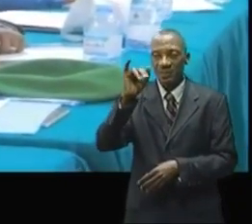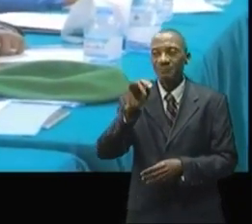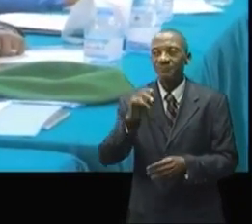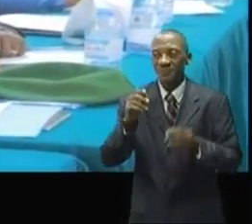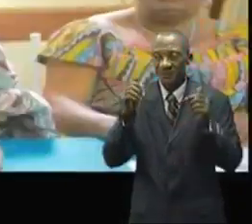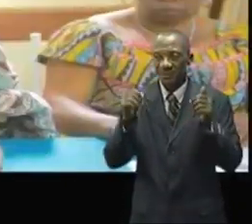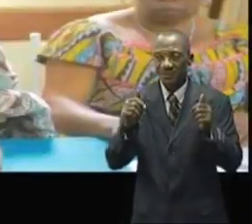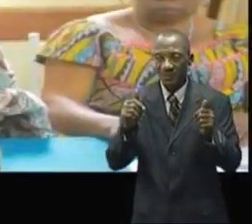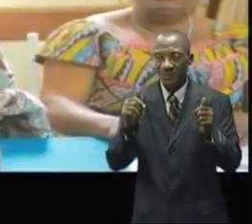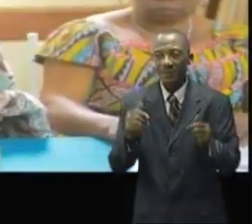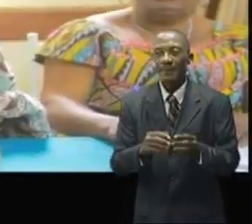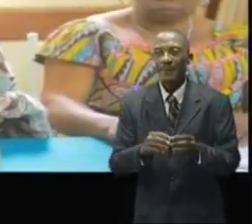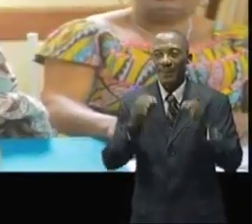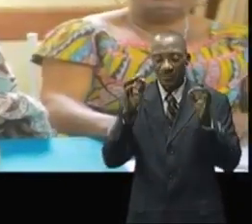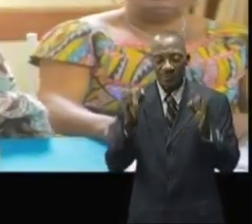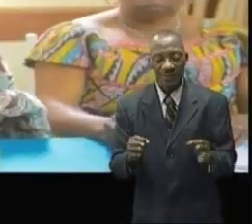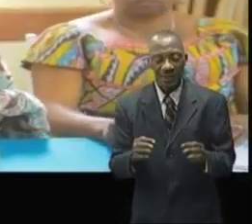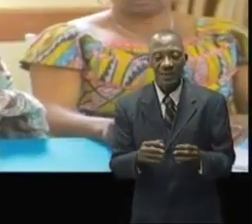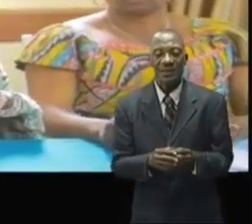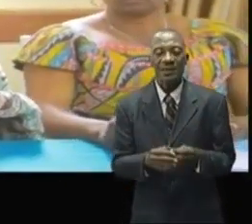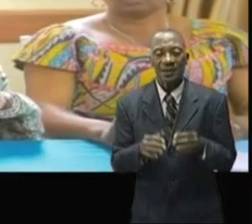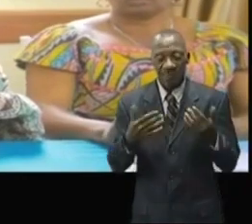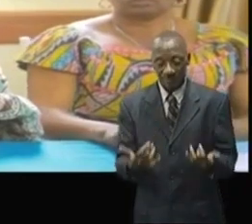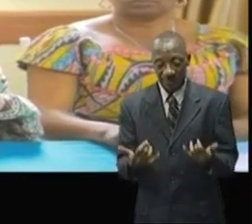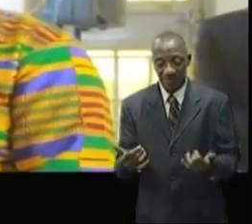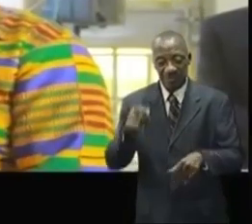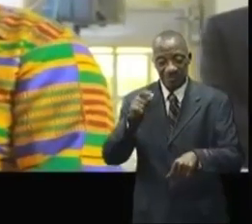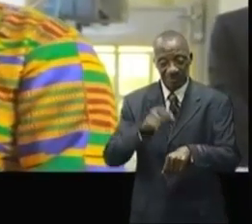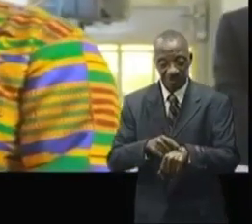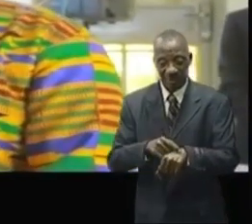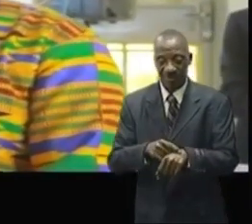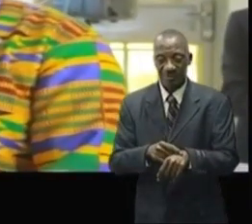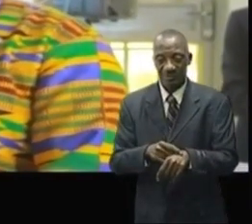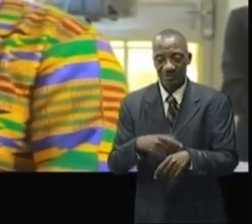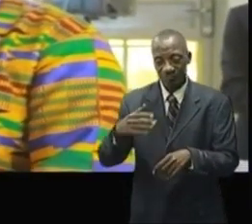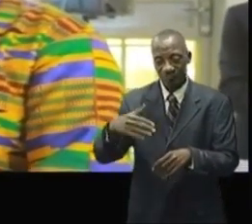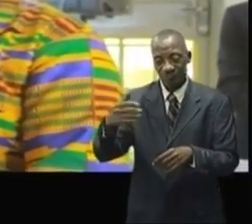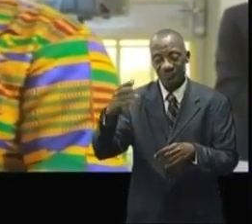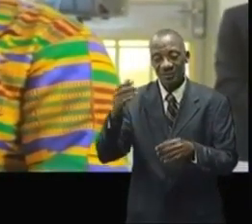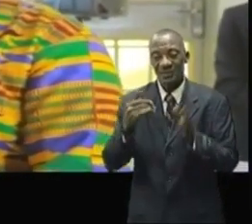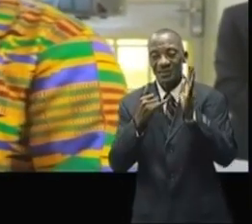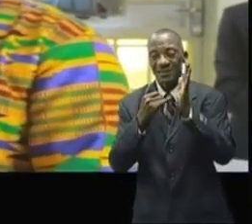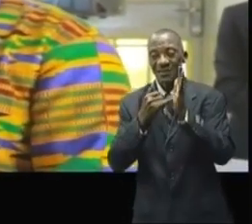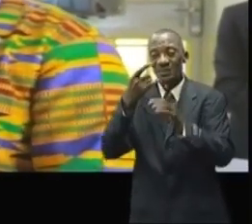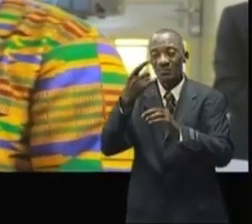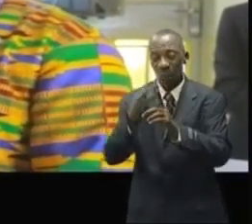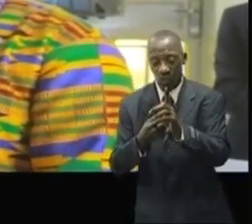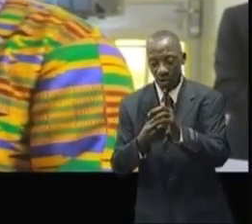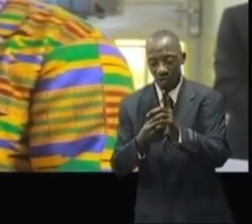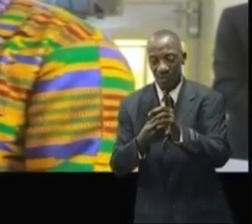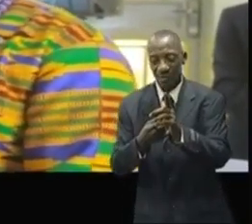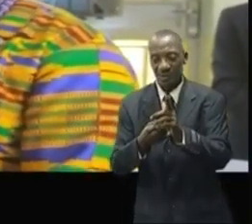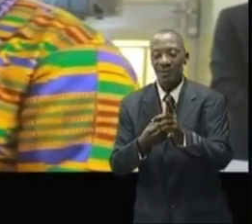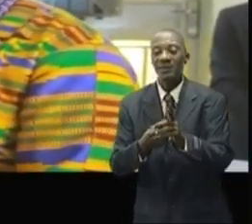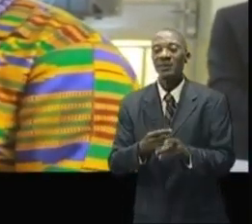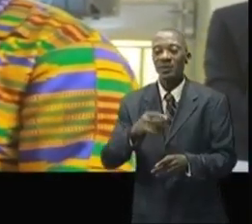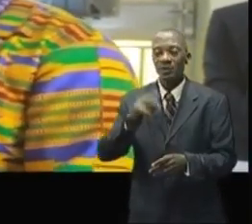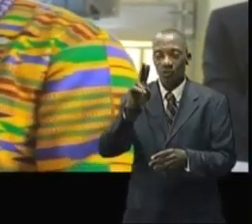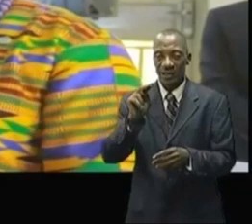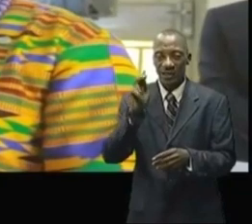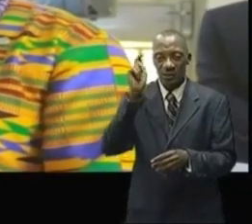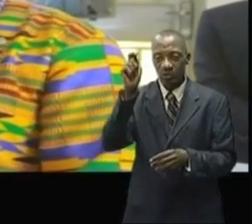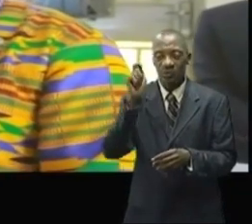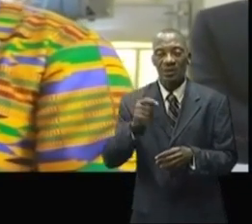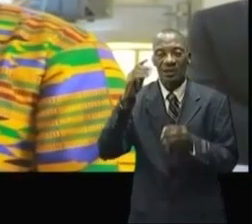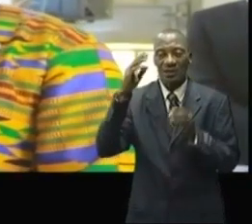l'équipe provinciale de transition pour la province de l'Ituri. À l'occasion, le chef de bureau de la MONUSCO en Ituri, Karna Soro, a appelé